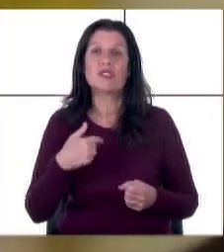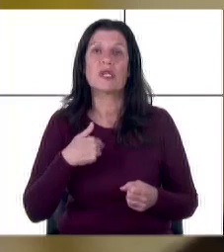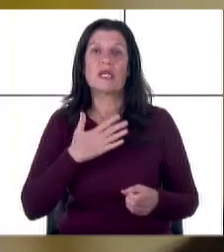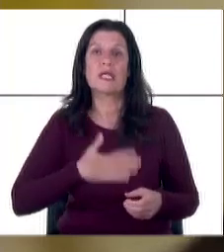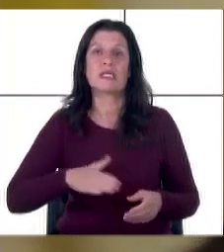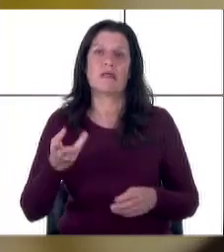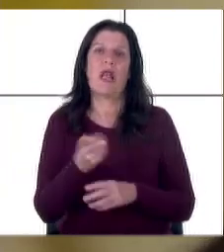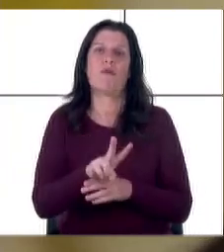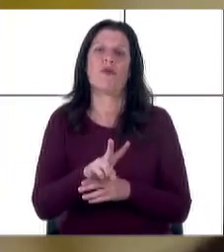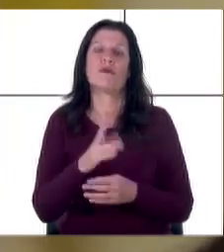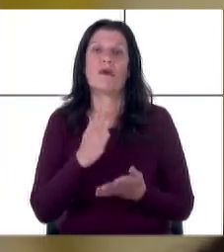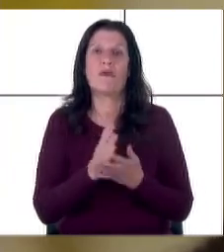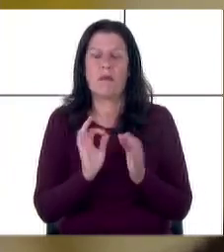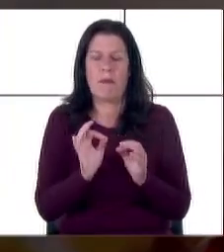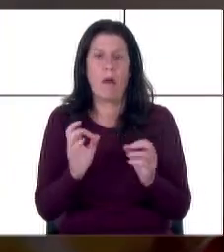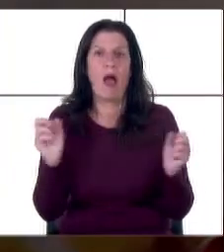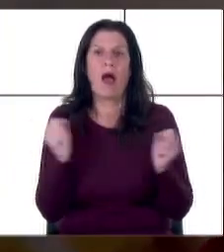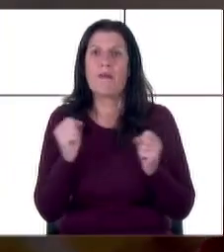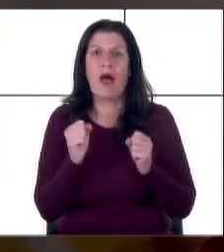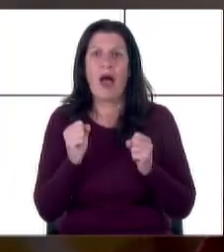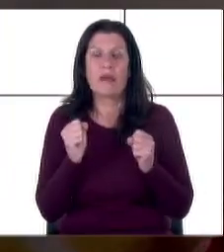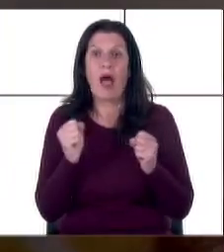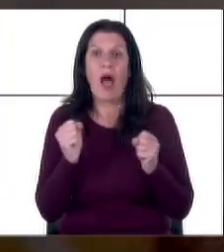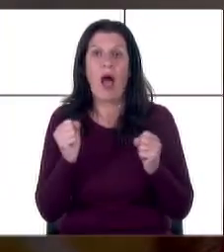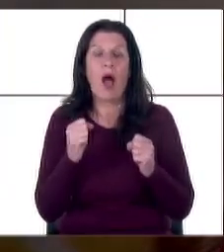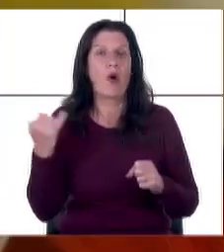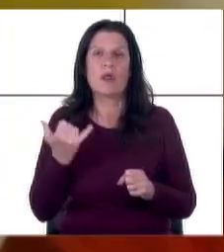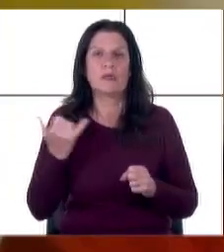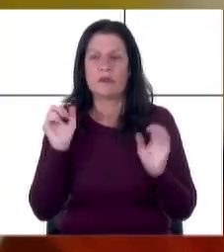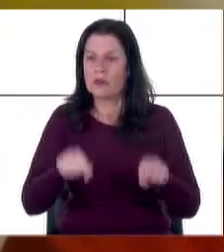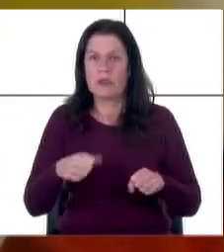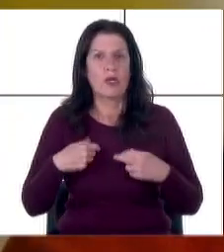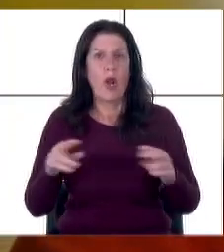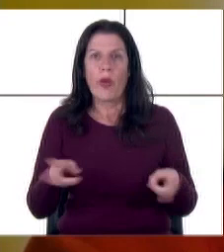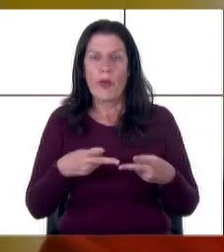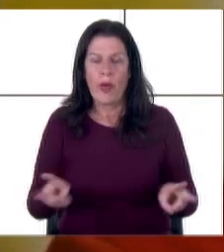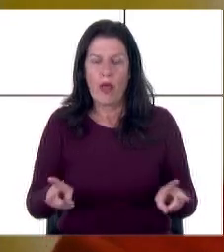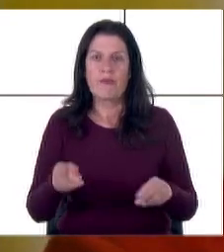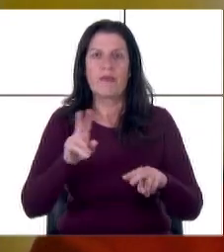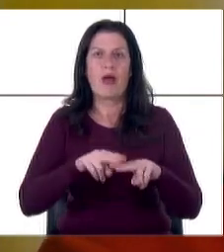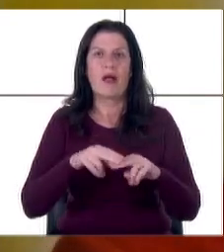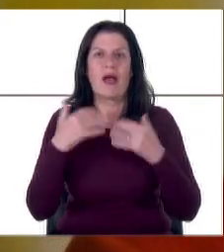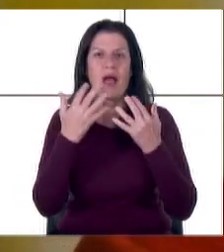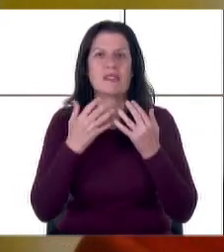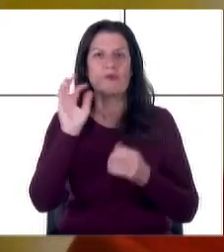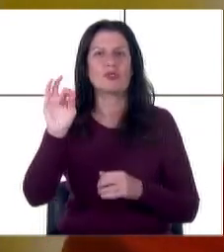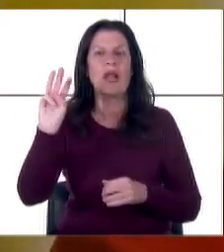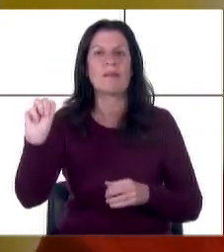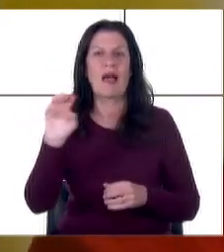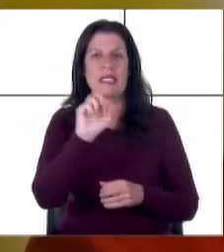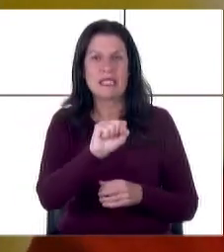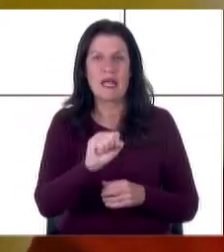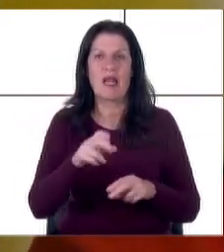כבר היו לי התקפי חרדה שלא יכולתי לשלוט בהם. ואז היה את הסיפור של מיכל סלע, ואחרי זה ששירה